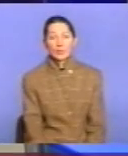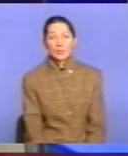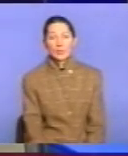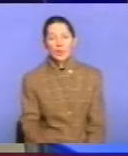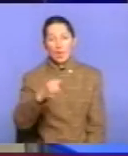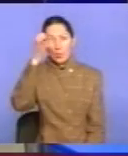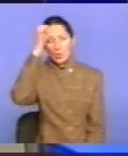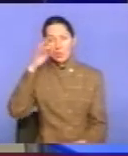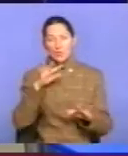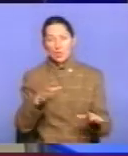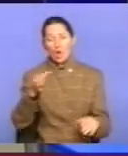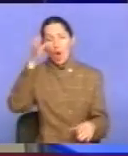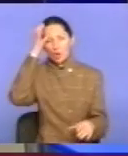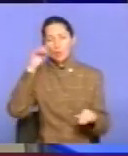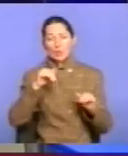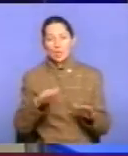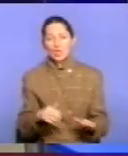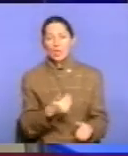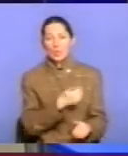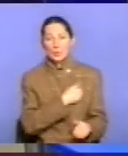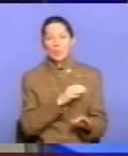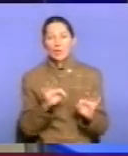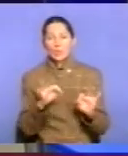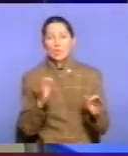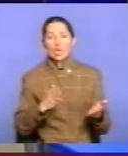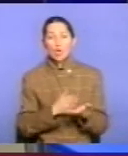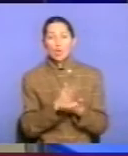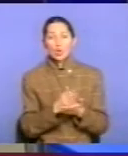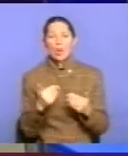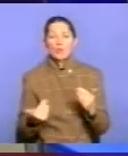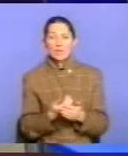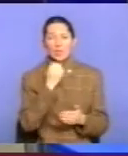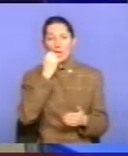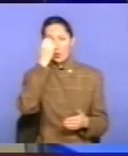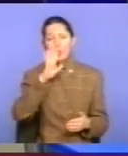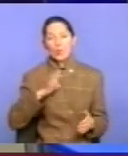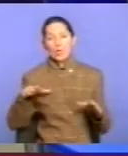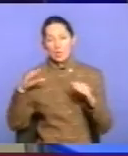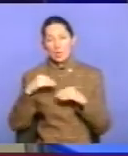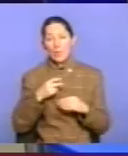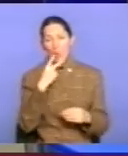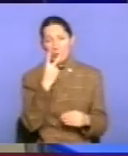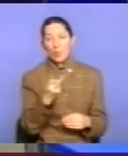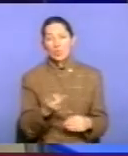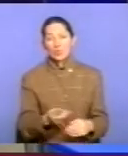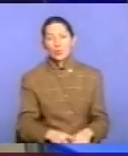Мудрих вчинків і розумних рішень зичить інформаційна служба «Вісте». Дякую, що були з нами і побачимось.